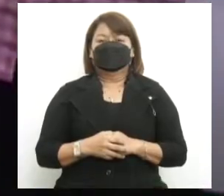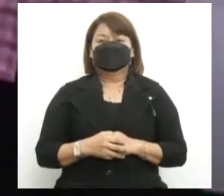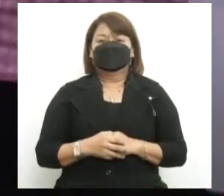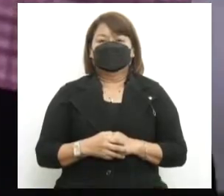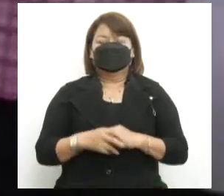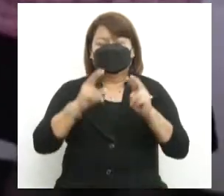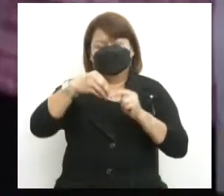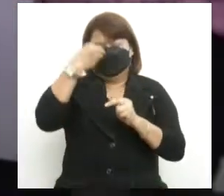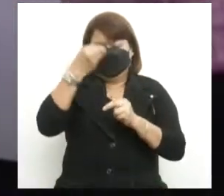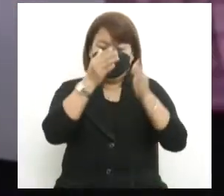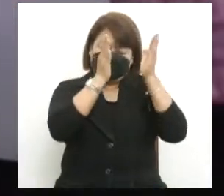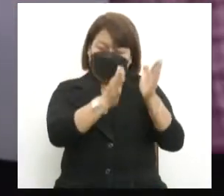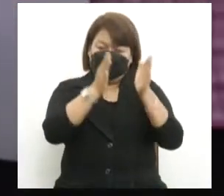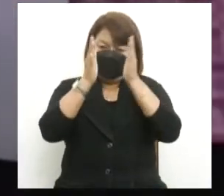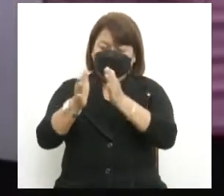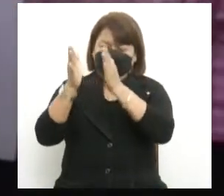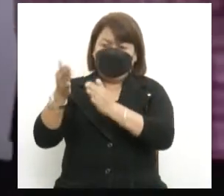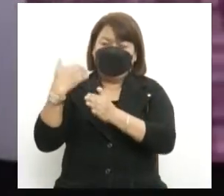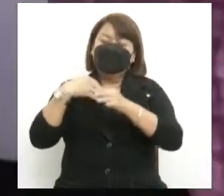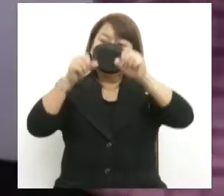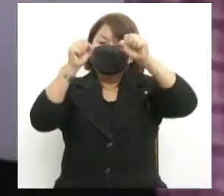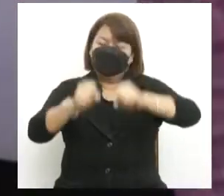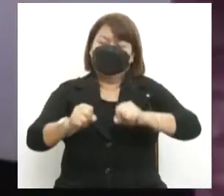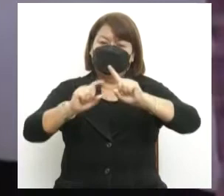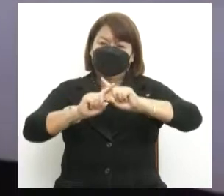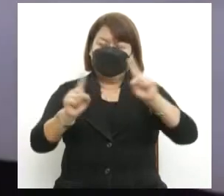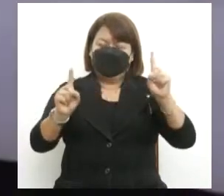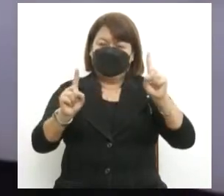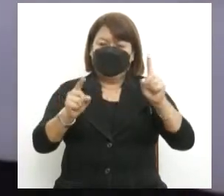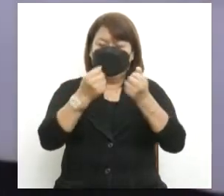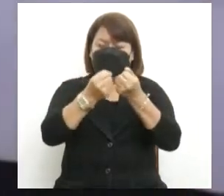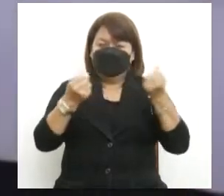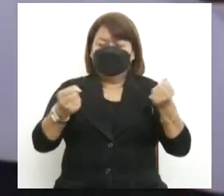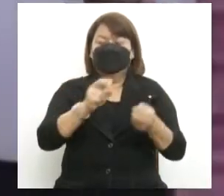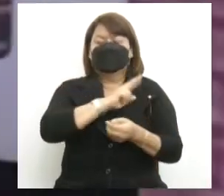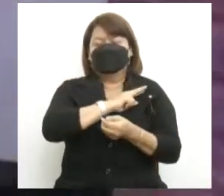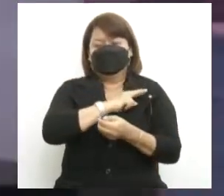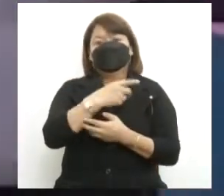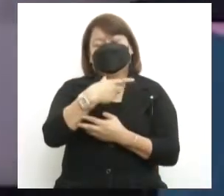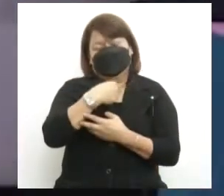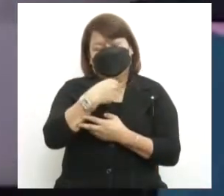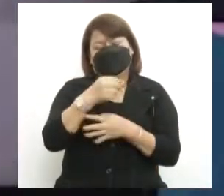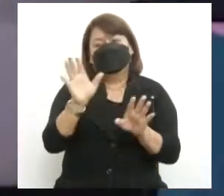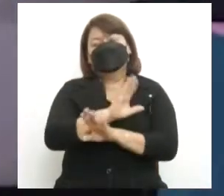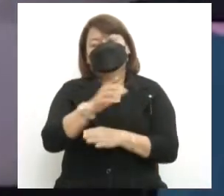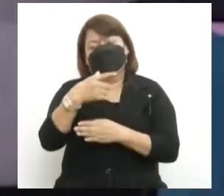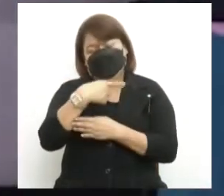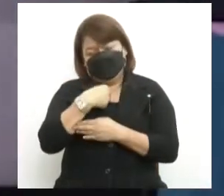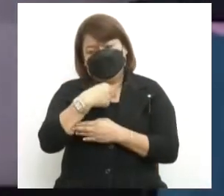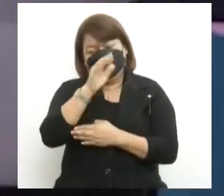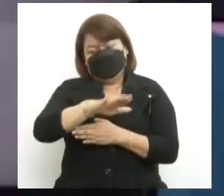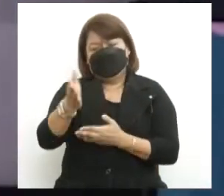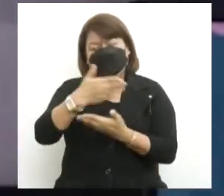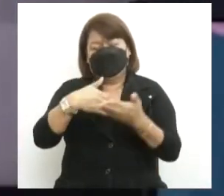นักเรียนแต่ละคนนั้นมีความสามารถที่หลากหลายทั้งในสิ่งที่ตนเองถนัดและไม่ถนัดเด็กบางคนนั้น